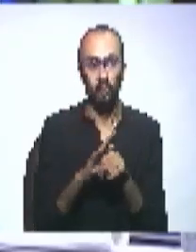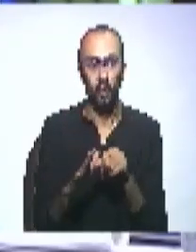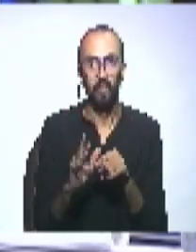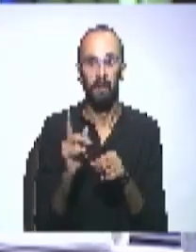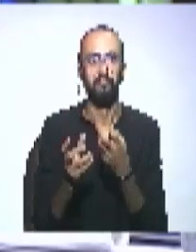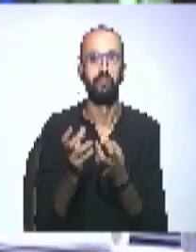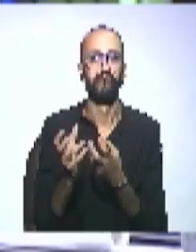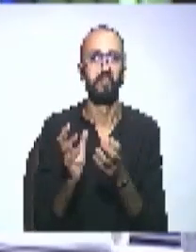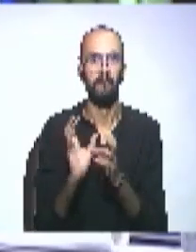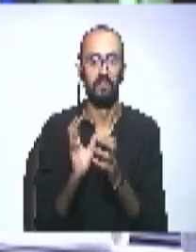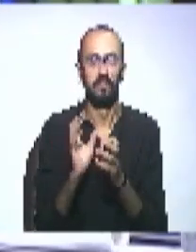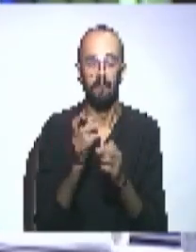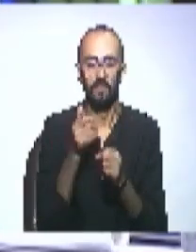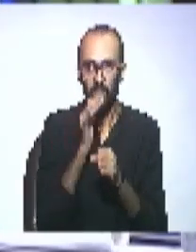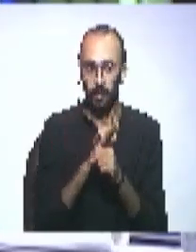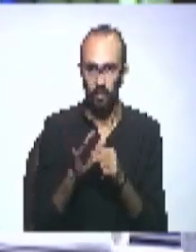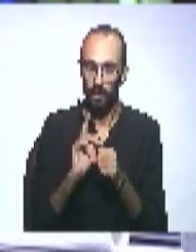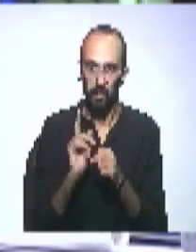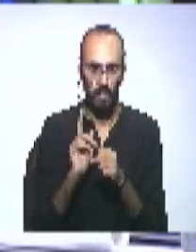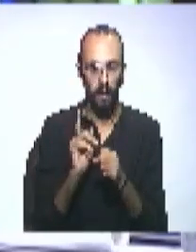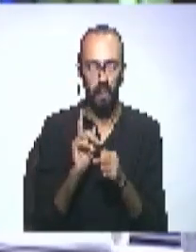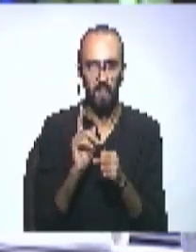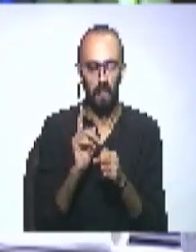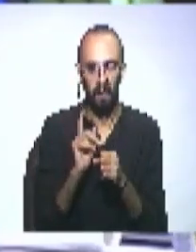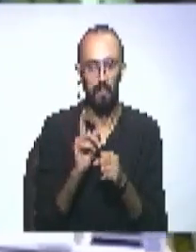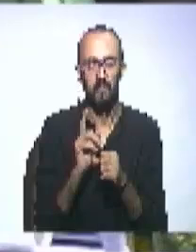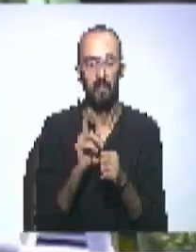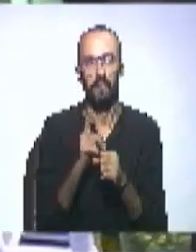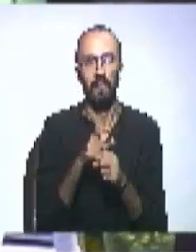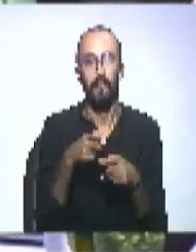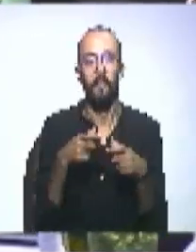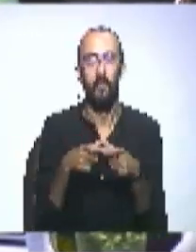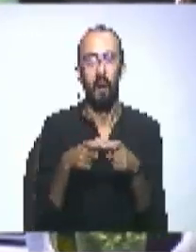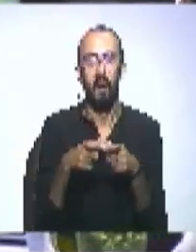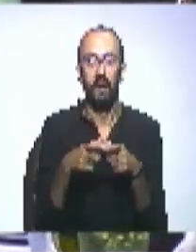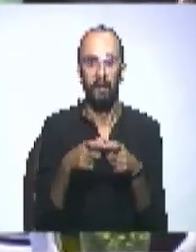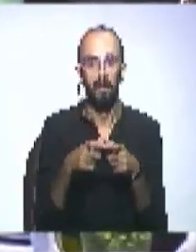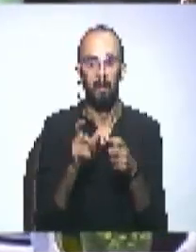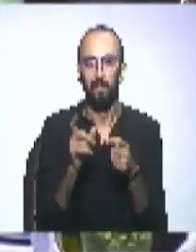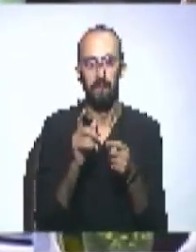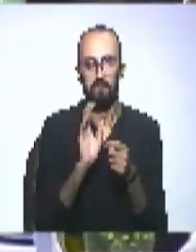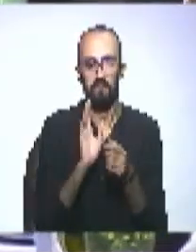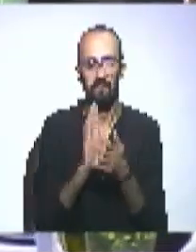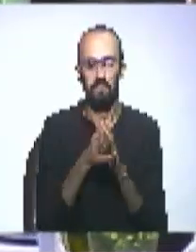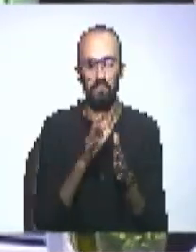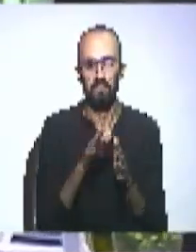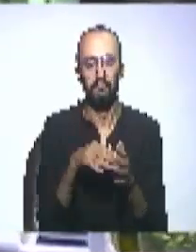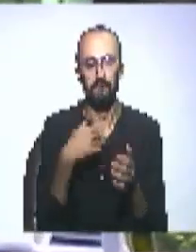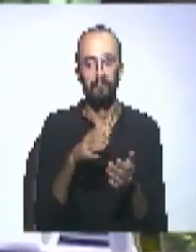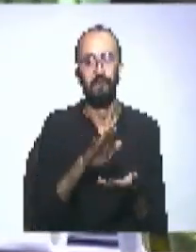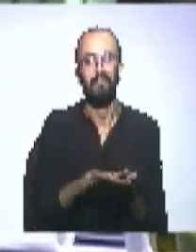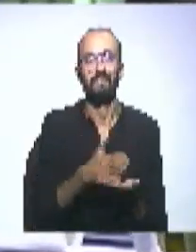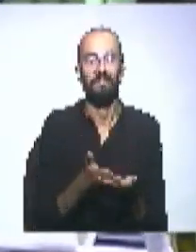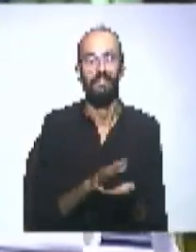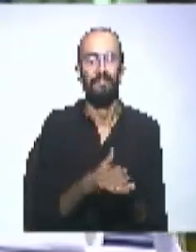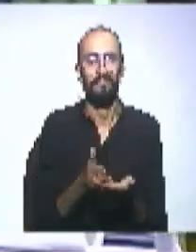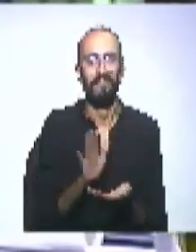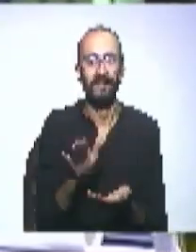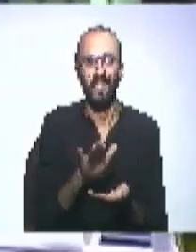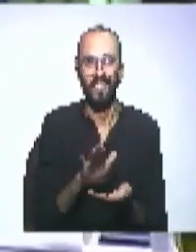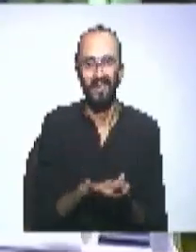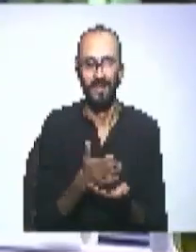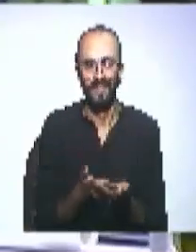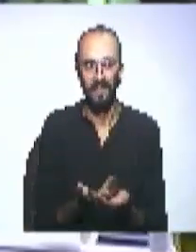لان لان الفراخ بتاع الهمبرجر احنا بنحطها نيه وبنسويها اصلا، احنا لازم